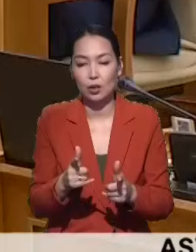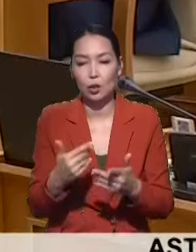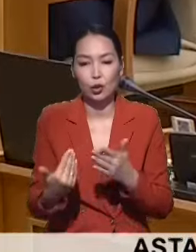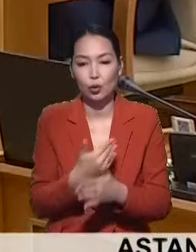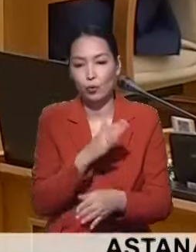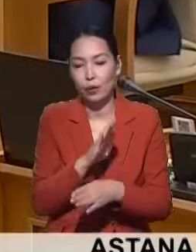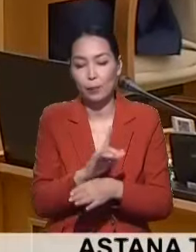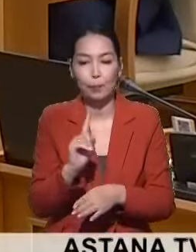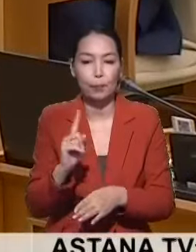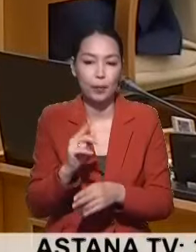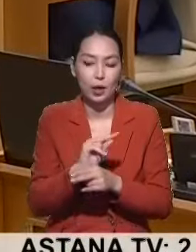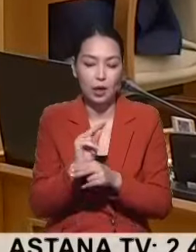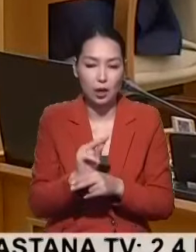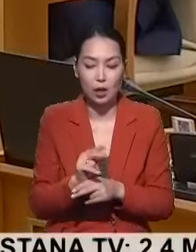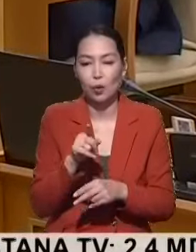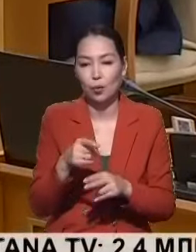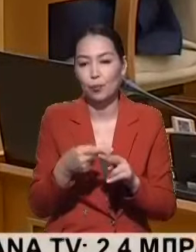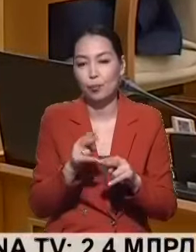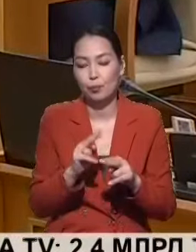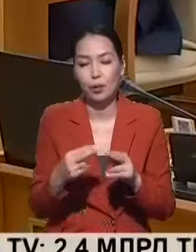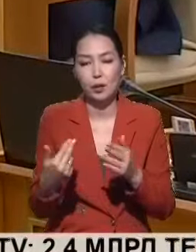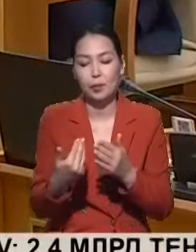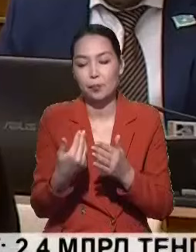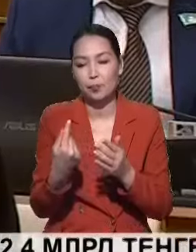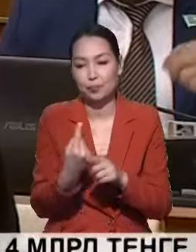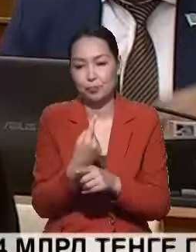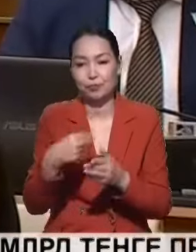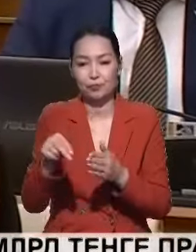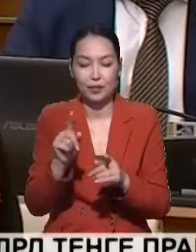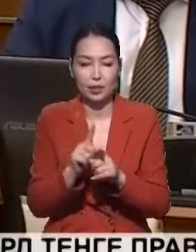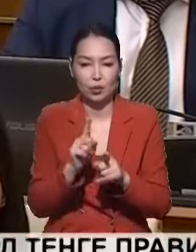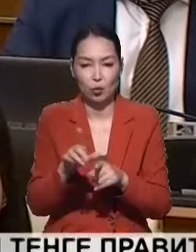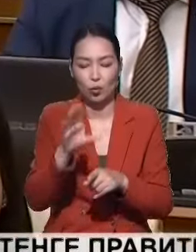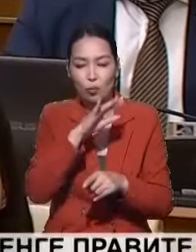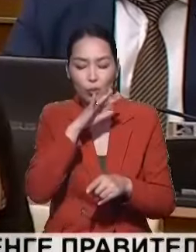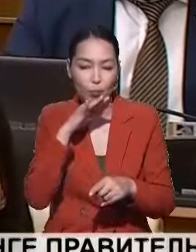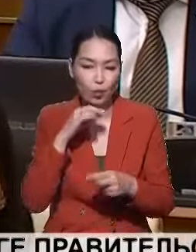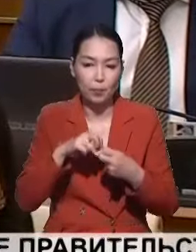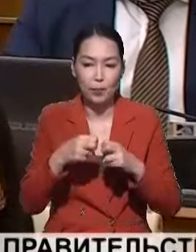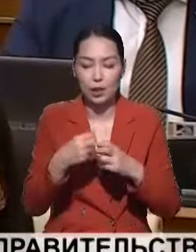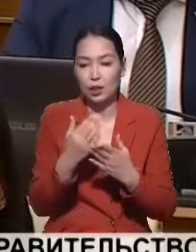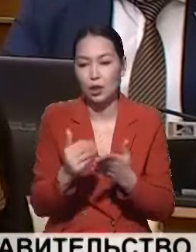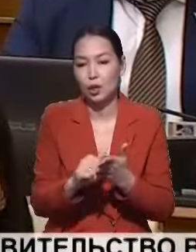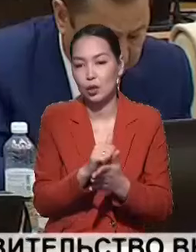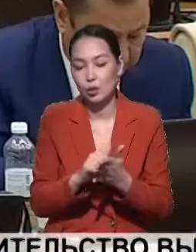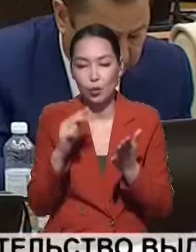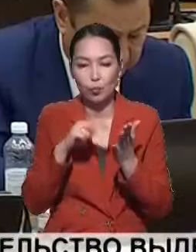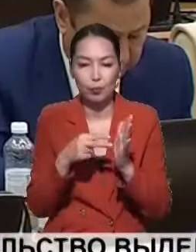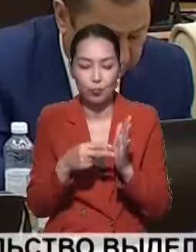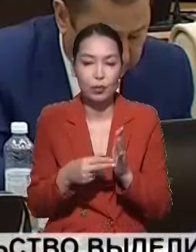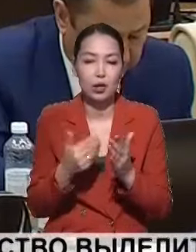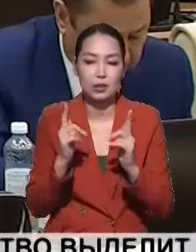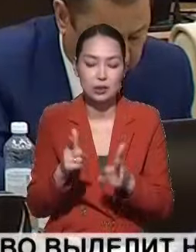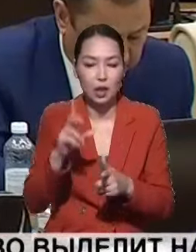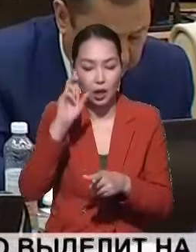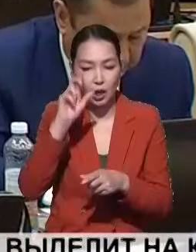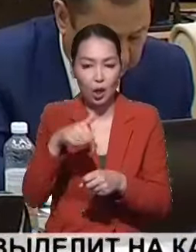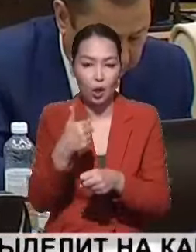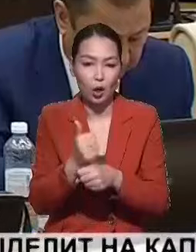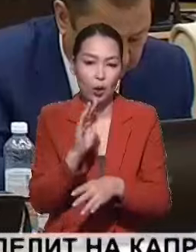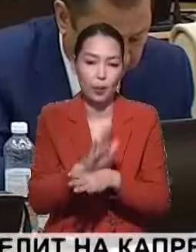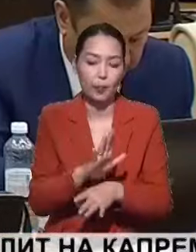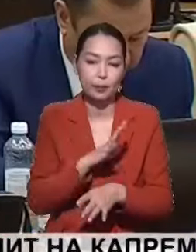все потому, что сфера закупок не раз подвергалась критике и вызывала бурные споры. Документ с поправками разработали согласно поручению главы государства.